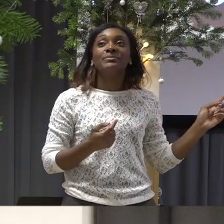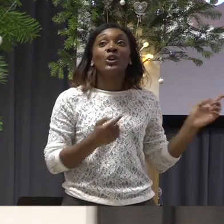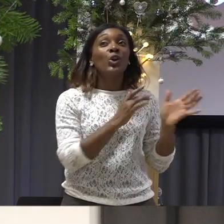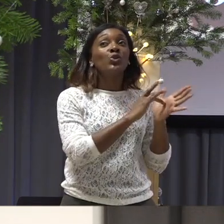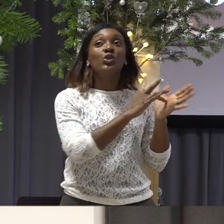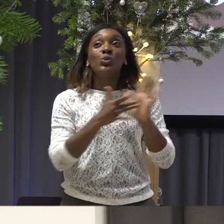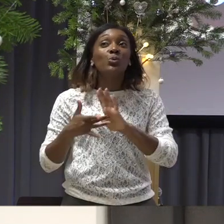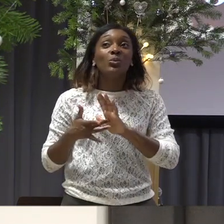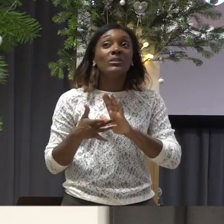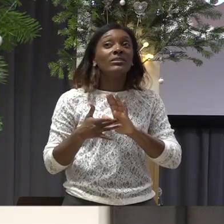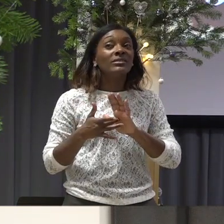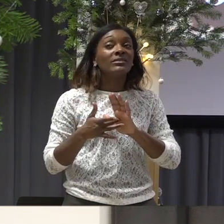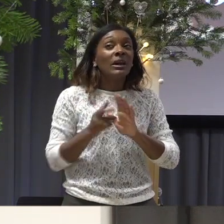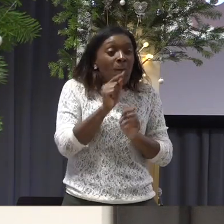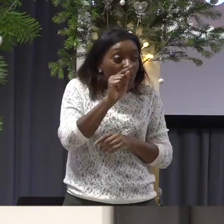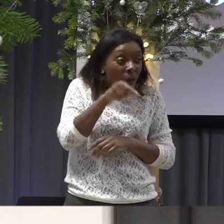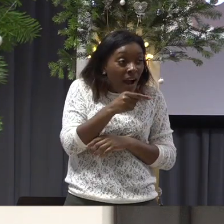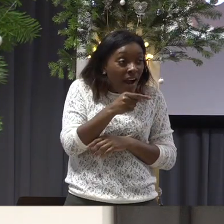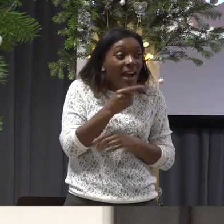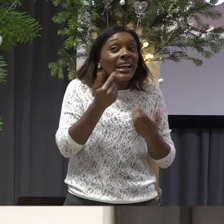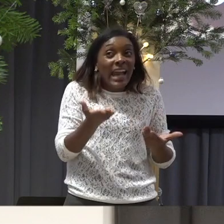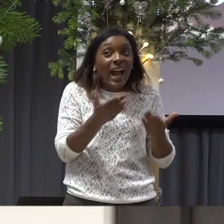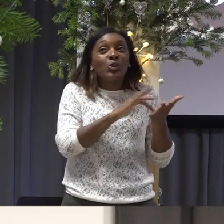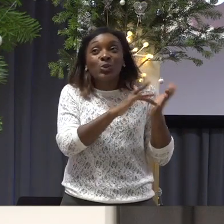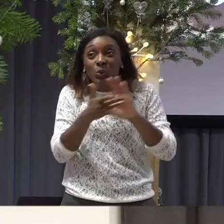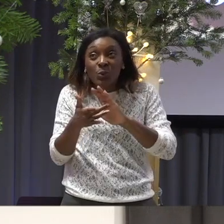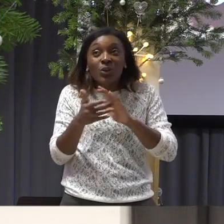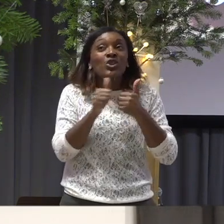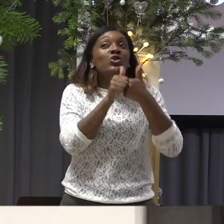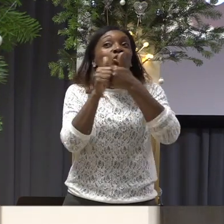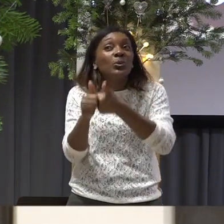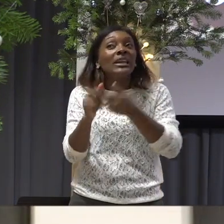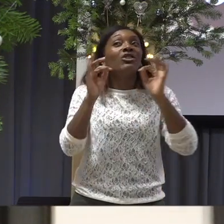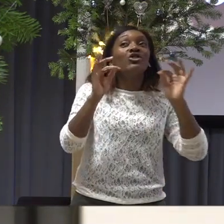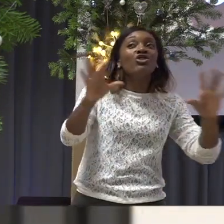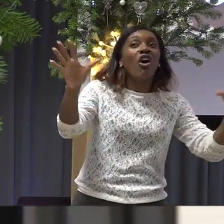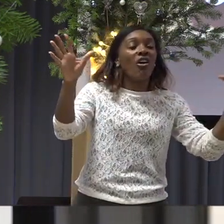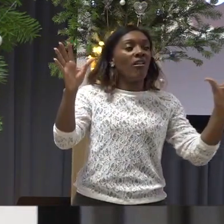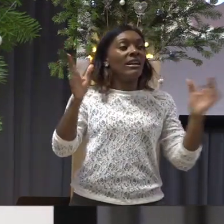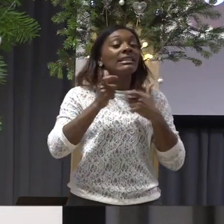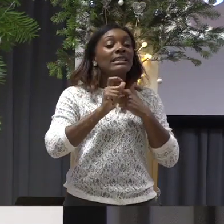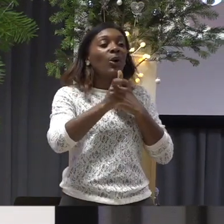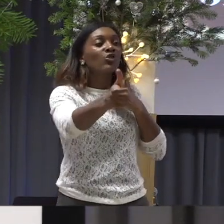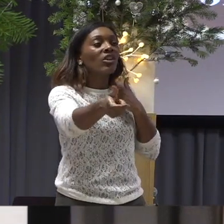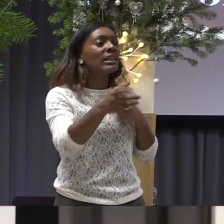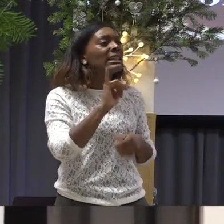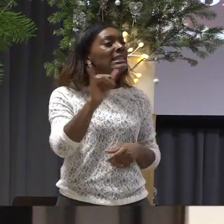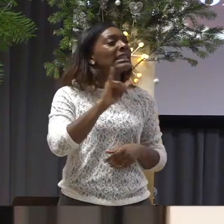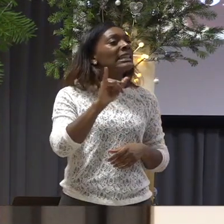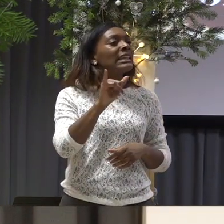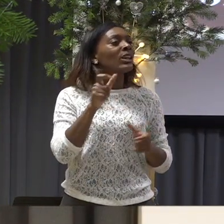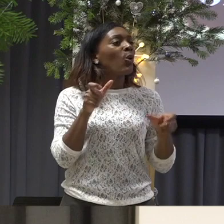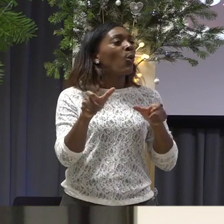dépend pour eux du temps et des circonstances. Et j'en connais un qui est le maître des temps et des circonstances. C'est